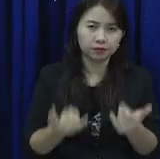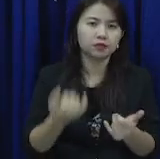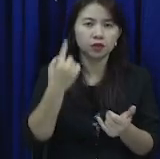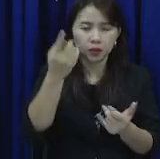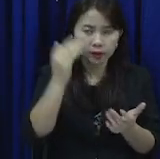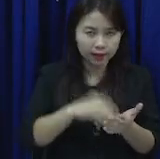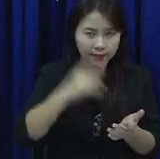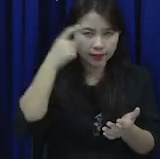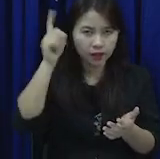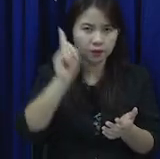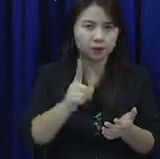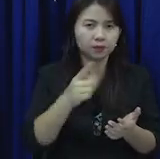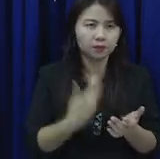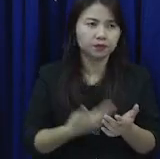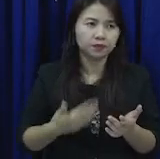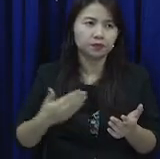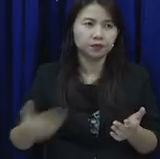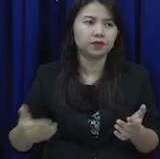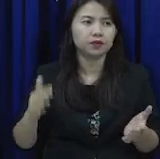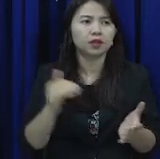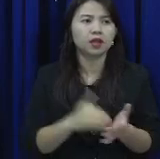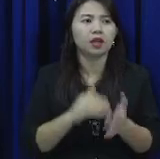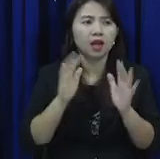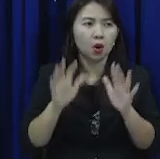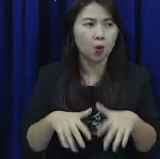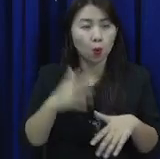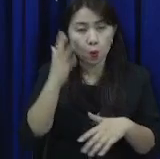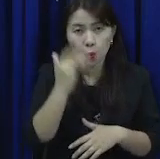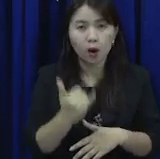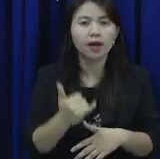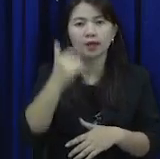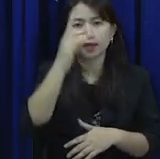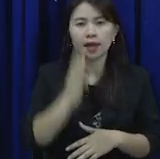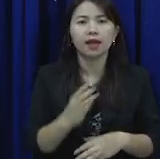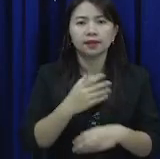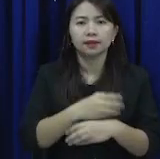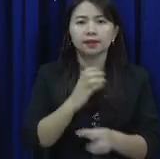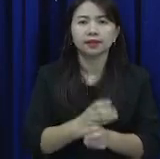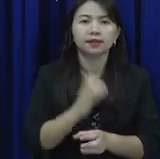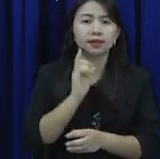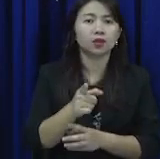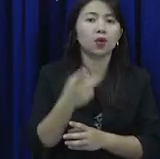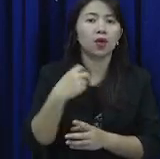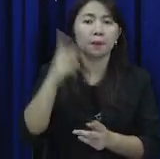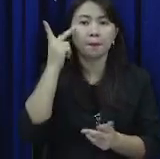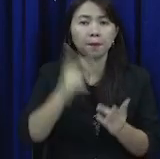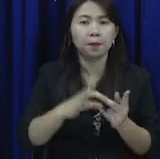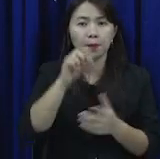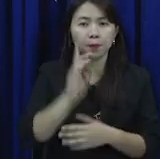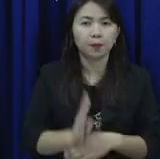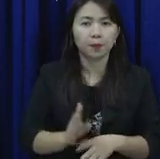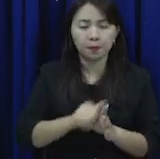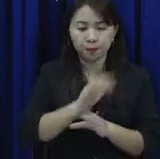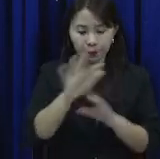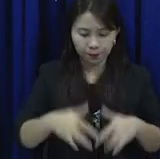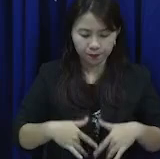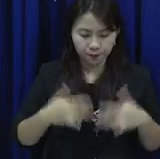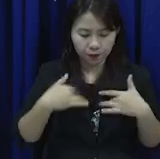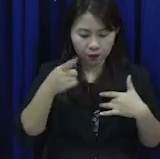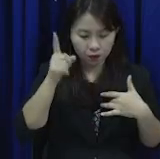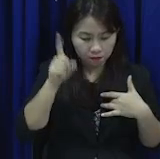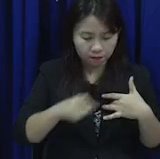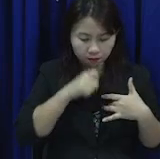isa Ano yun kung bakit ka Binuhay ng Diyos yung purpose ng Diyos sa buhay mo huwag na huwag mo kakalimutan